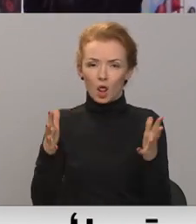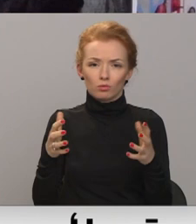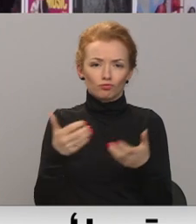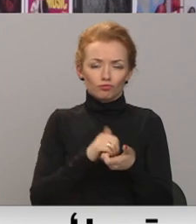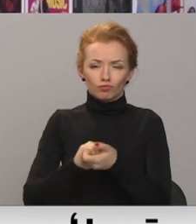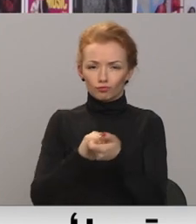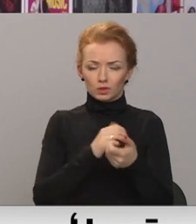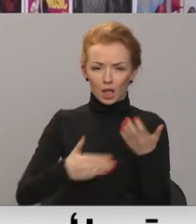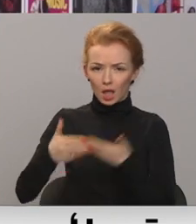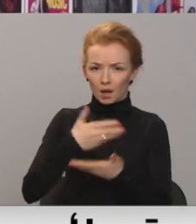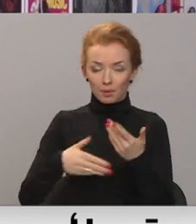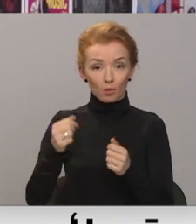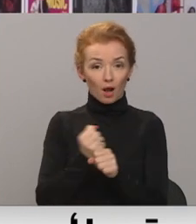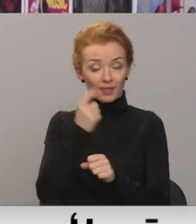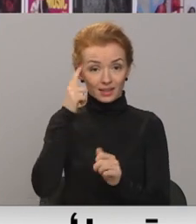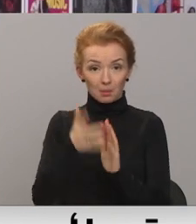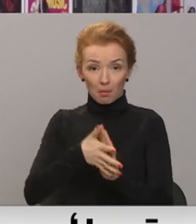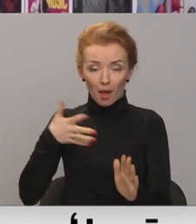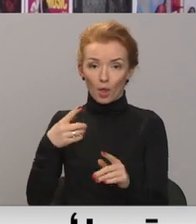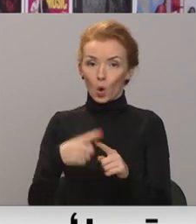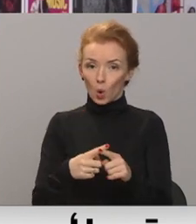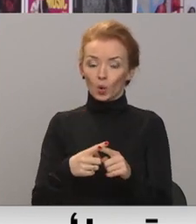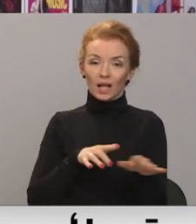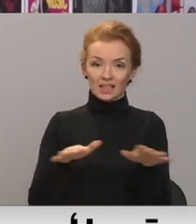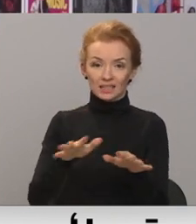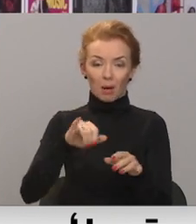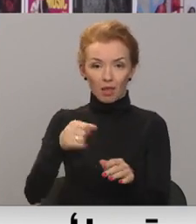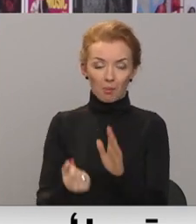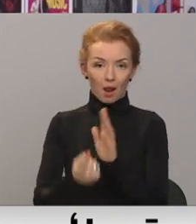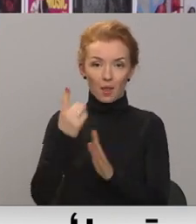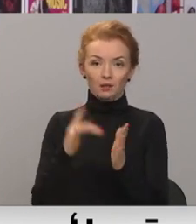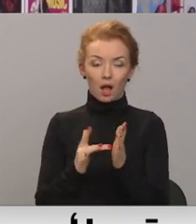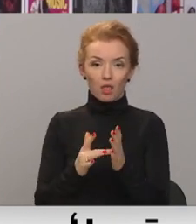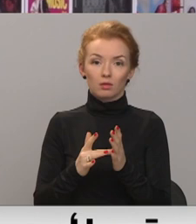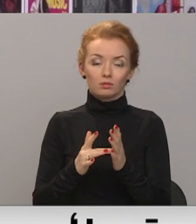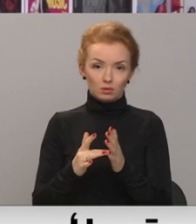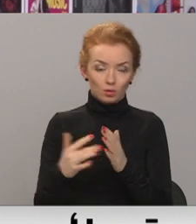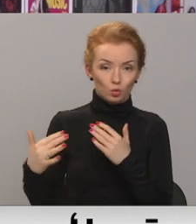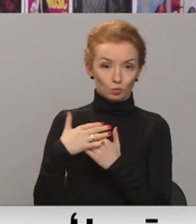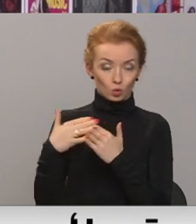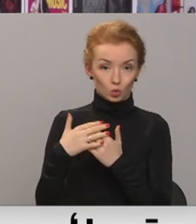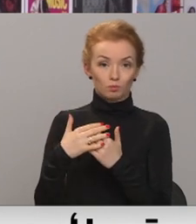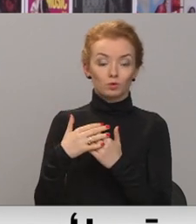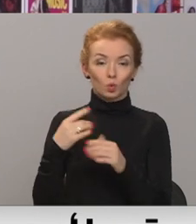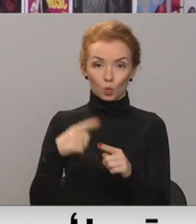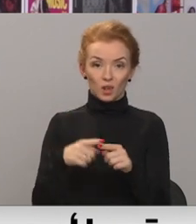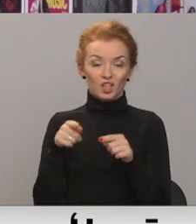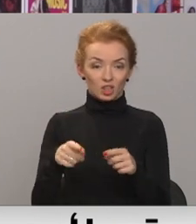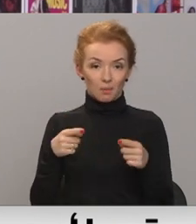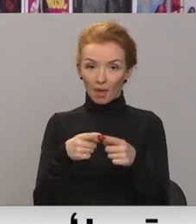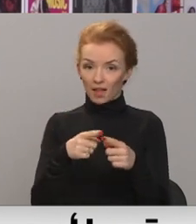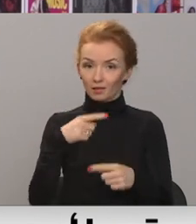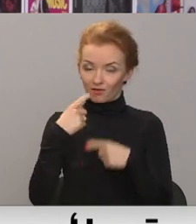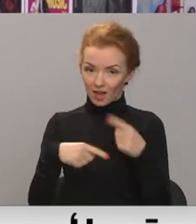sadarbību gan izpratnē, gan rīcībā pret apdraudējumiem. Un tā kā hibrīdu uzbrucēju mērķis bieži